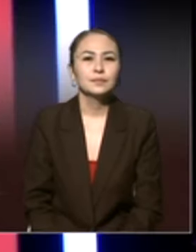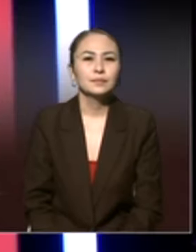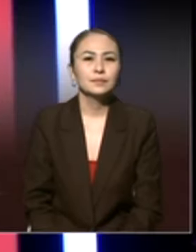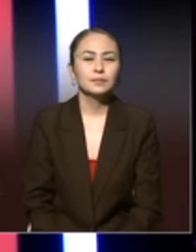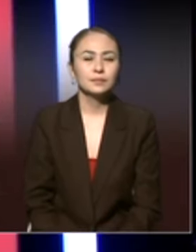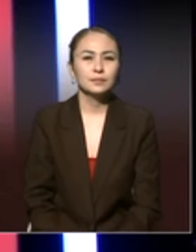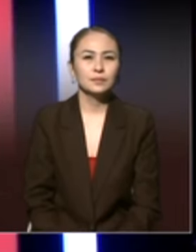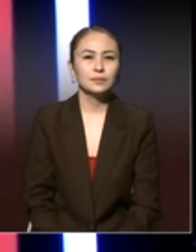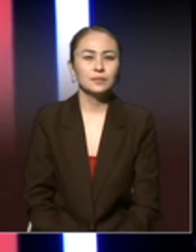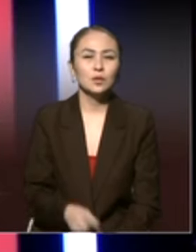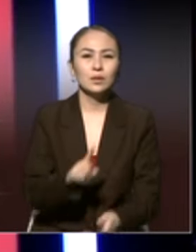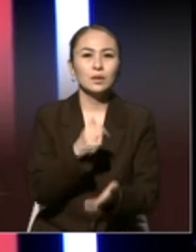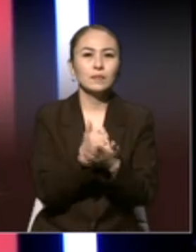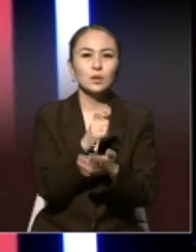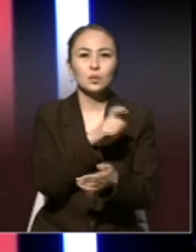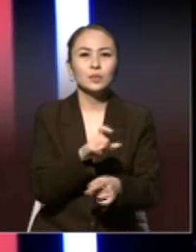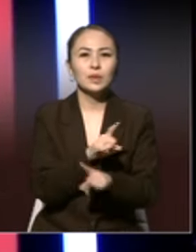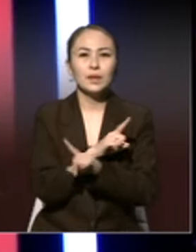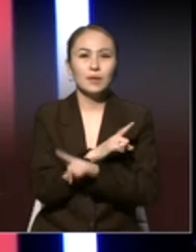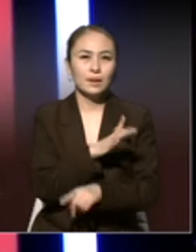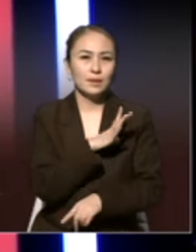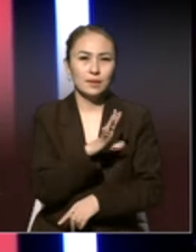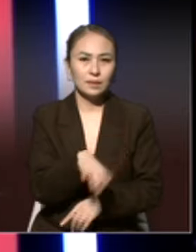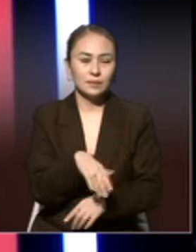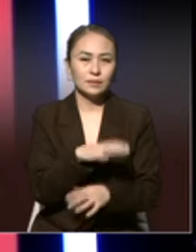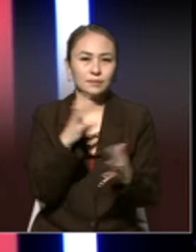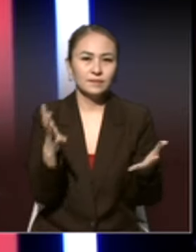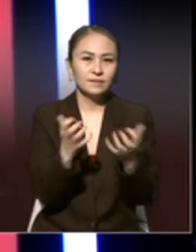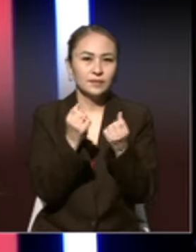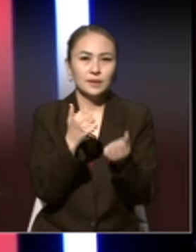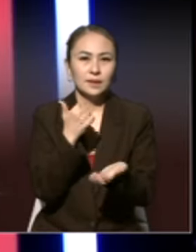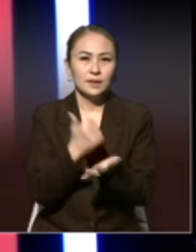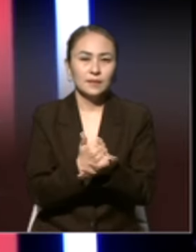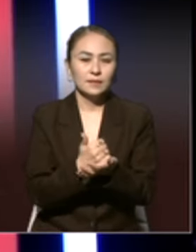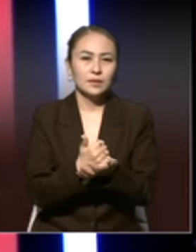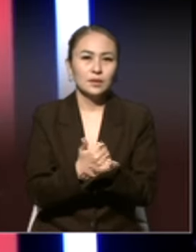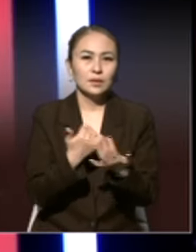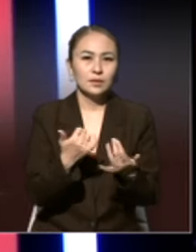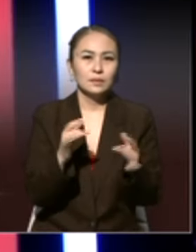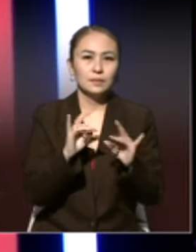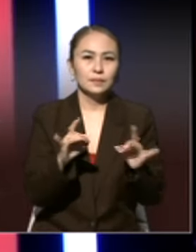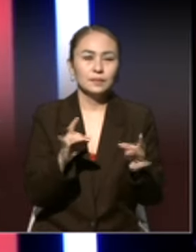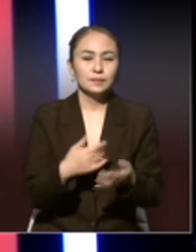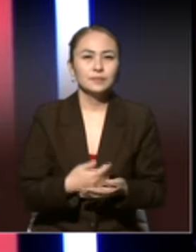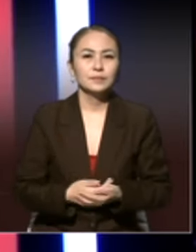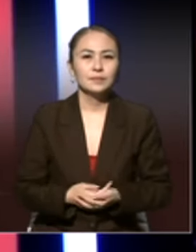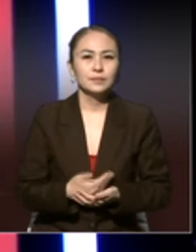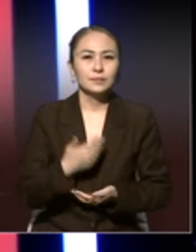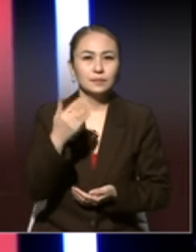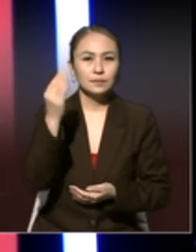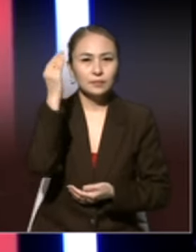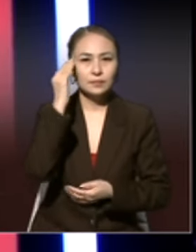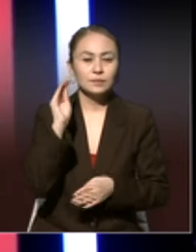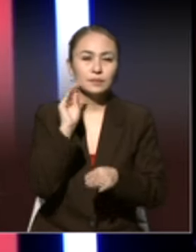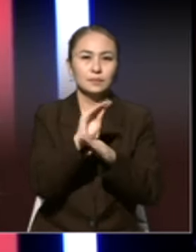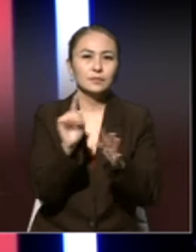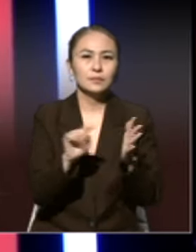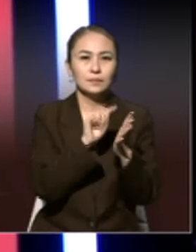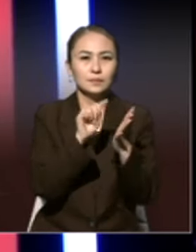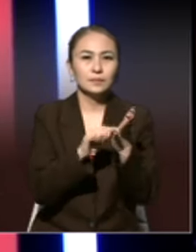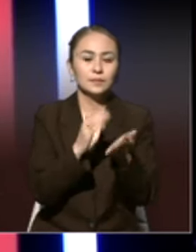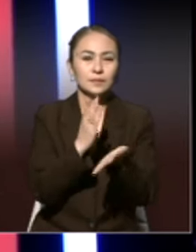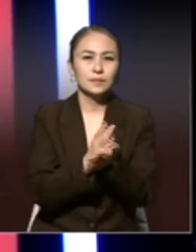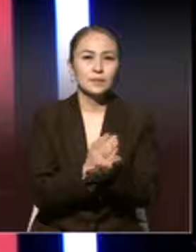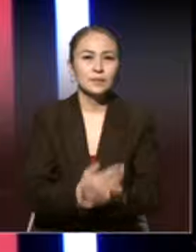өлімін болдырмау, осы басты мақсат болып отыр біздің құтқарушылар. Түсінікті. Осы орайда Айтуар мырза, сіздің пікіріңіз болса, сұрағыңыз болса. Иә,